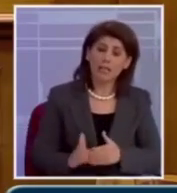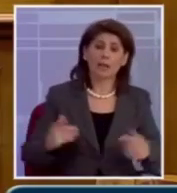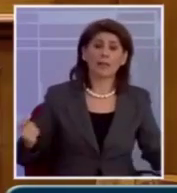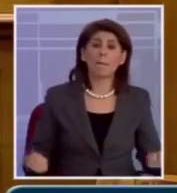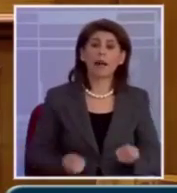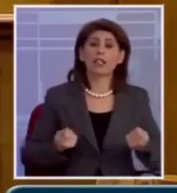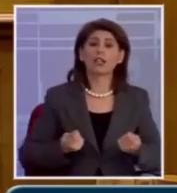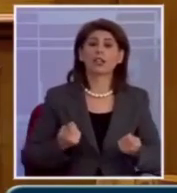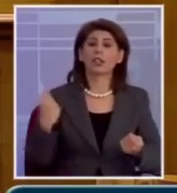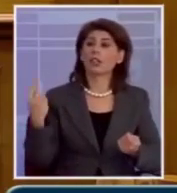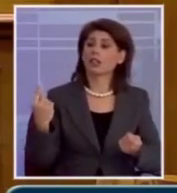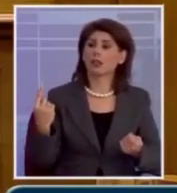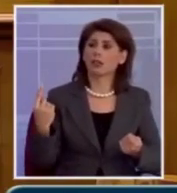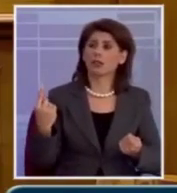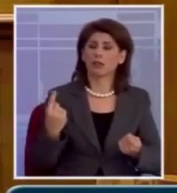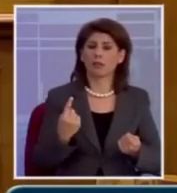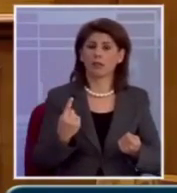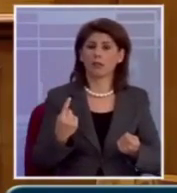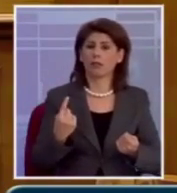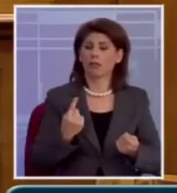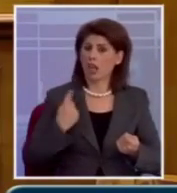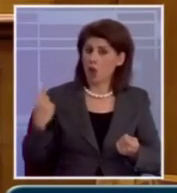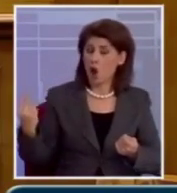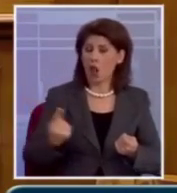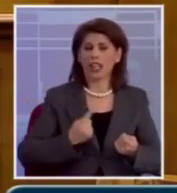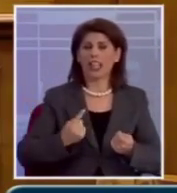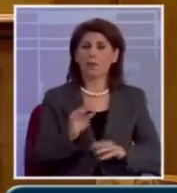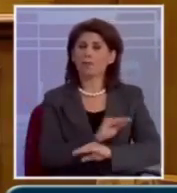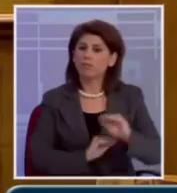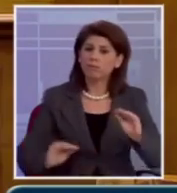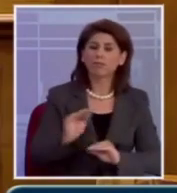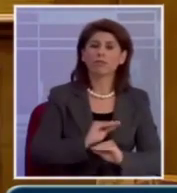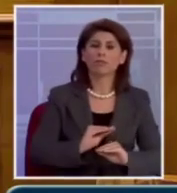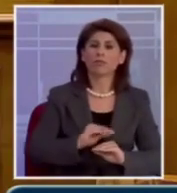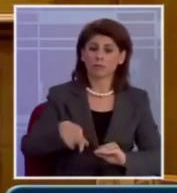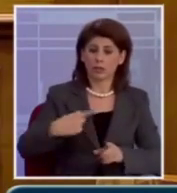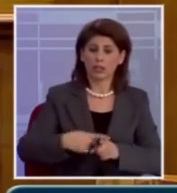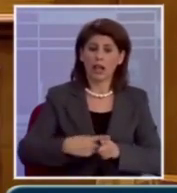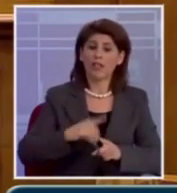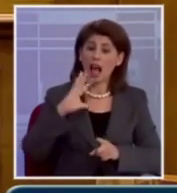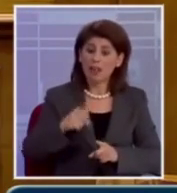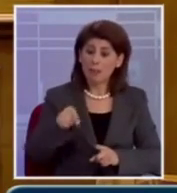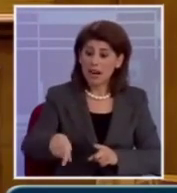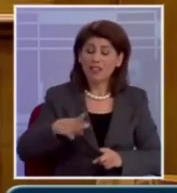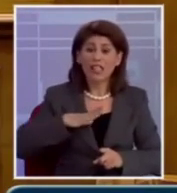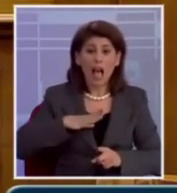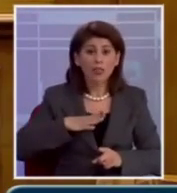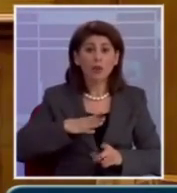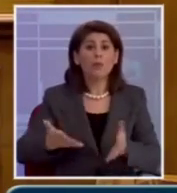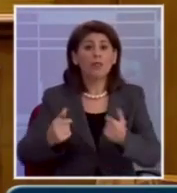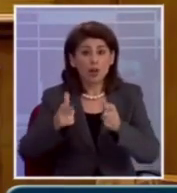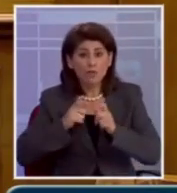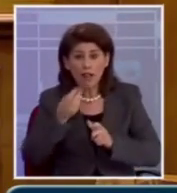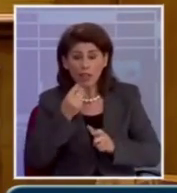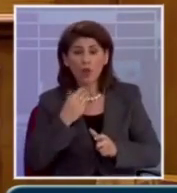παραγωγική και οικολογική ανασυγκρότηση της χώρας, καθημερινά αυτός ο κόσμος να μειώνεται. Αλλά ώσπου